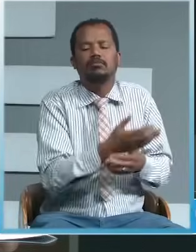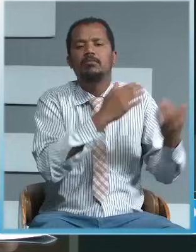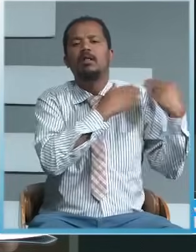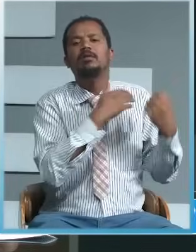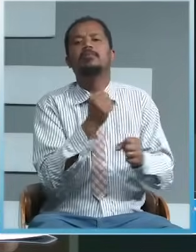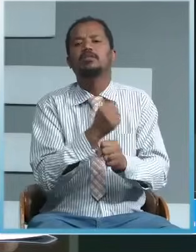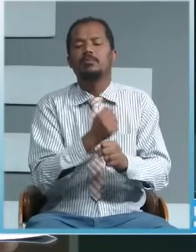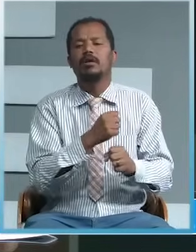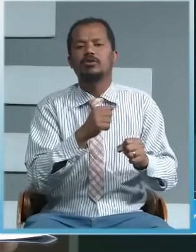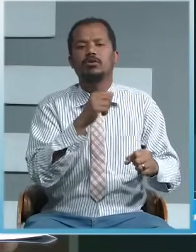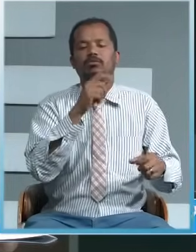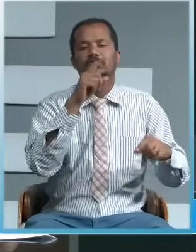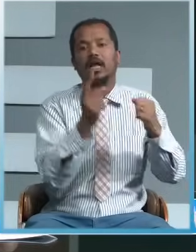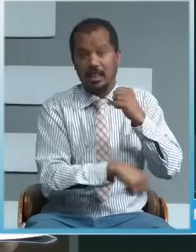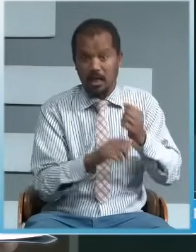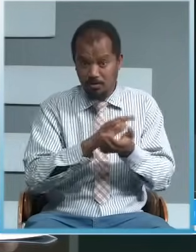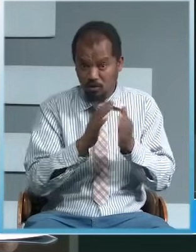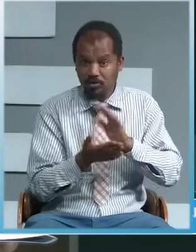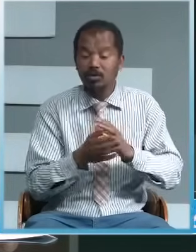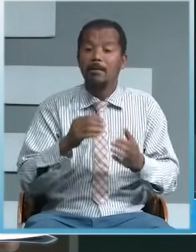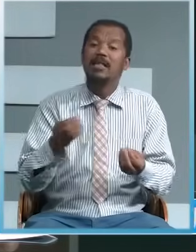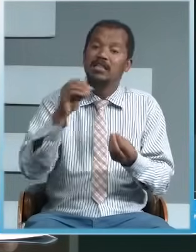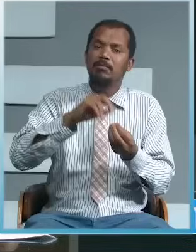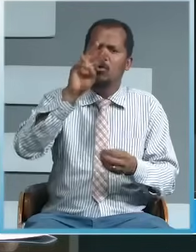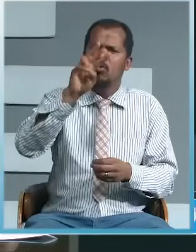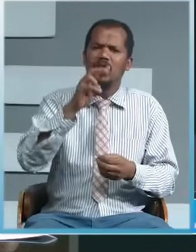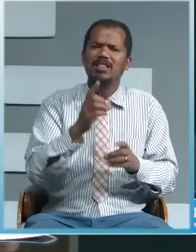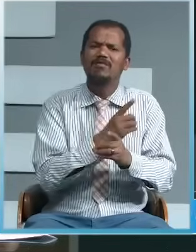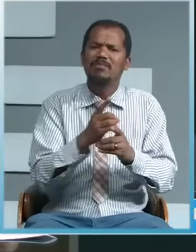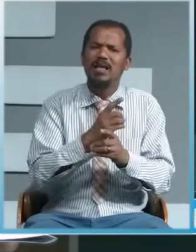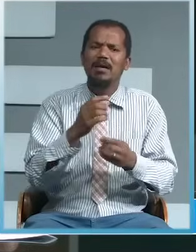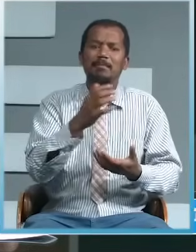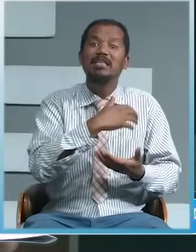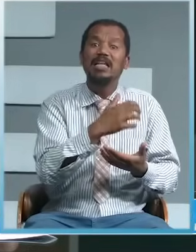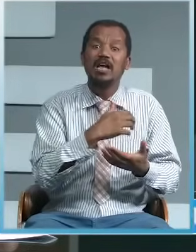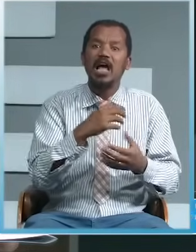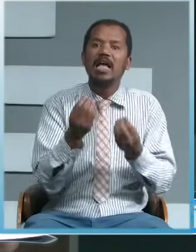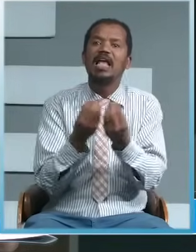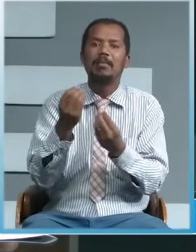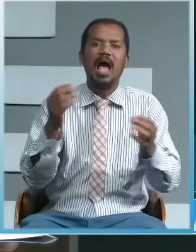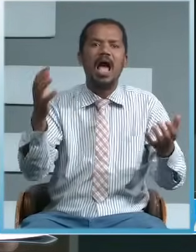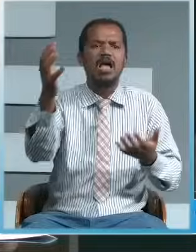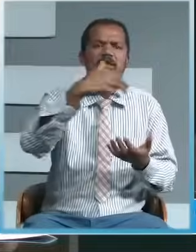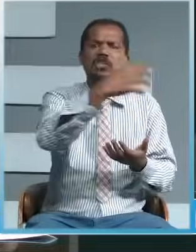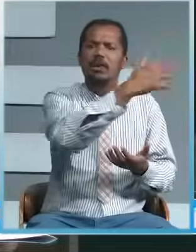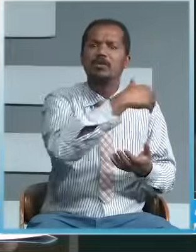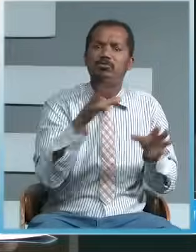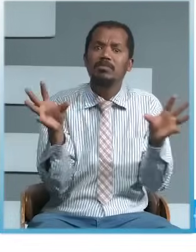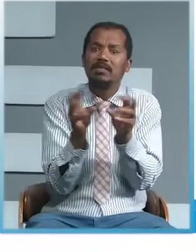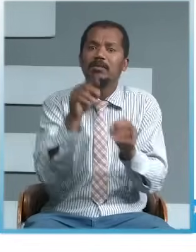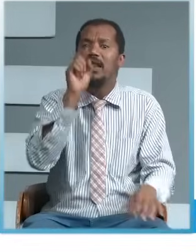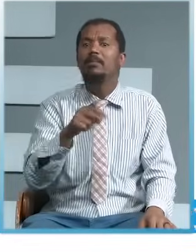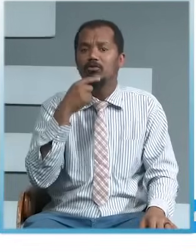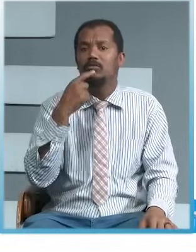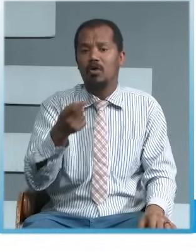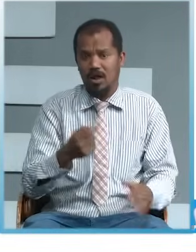እገዳ በስልጣን መስሪያ ቤቱ የጣለባቸው ሲሆን በተጨማሪም ሁለት አምራቾች ምርታቸውን ከገበያ እንዲሰበሰቡ መደረጉን አቶ